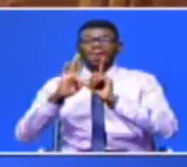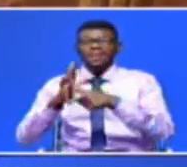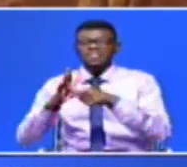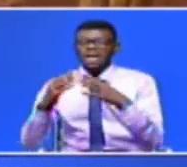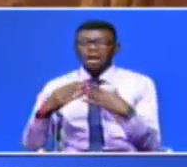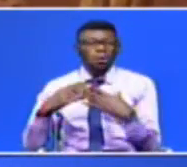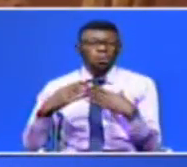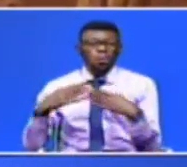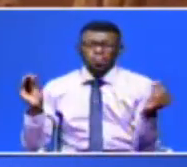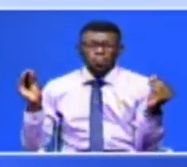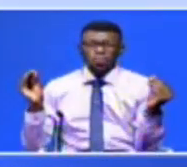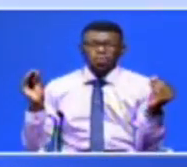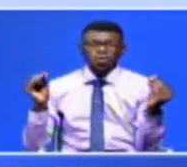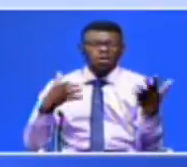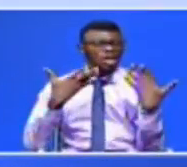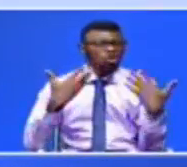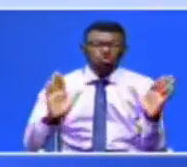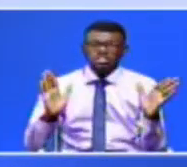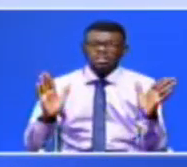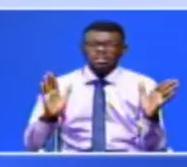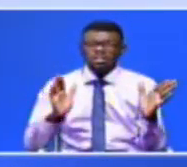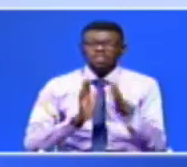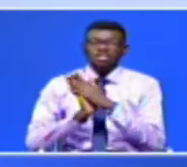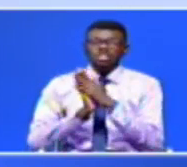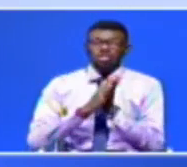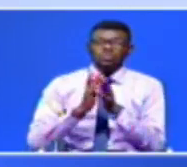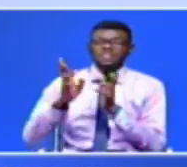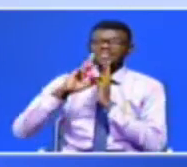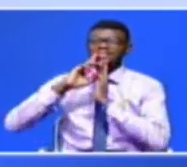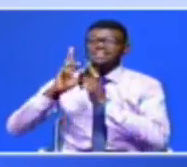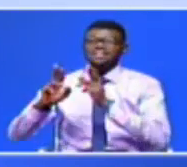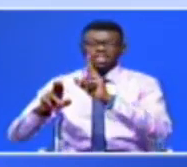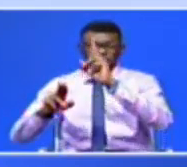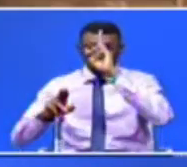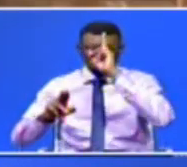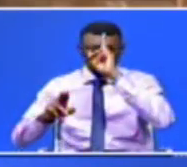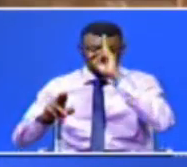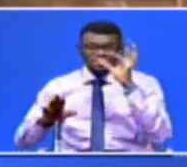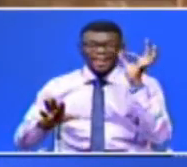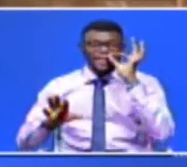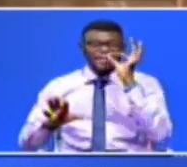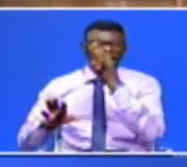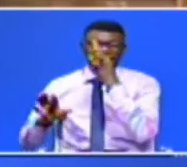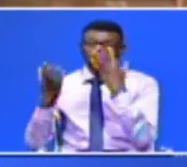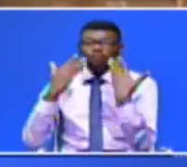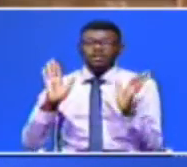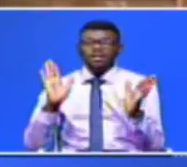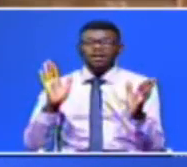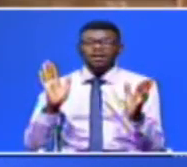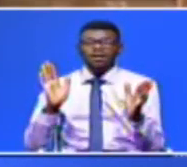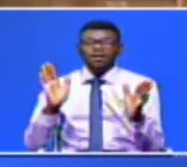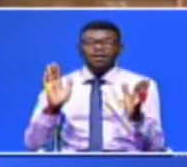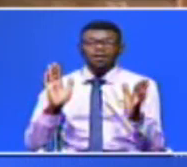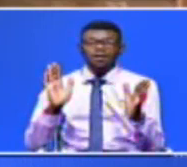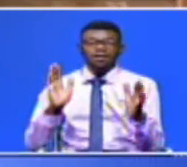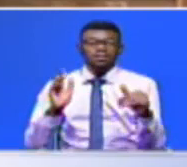ya magari mjini humo. Ni swala lililoripotiwa katika kituo cha polisi cha Karatina. Yeah, the case is still with the